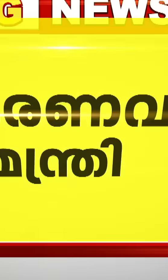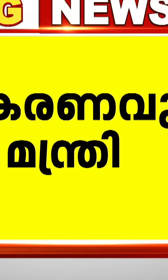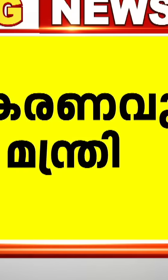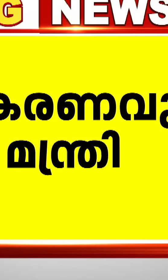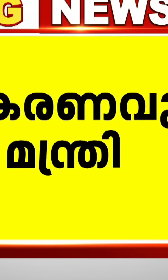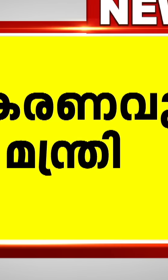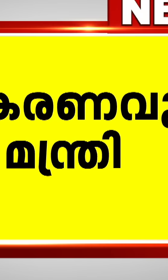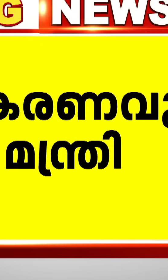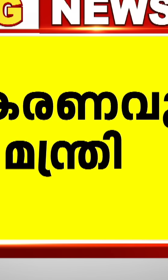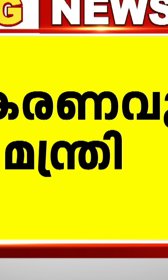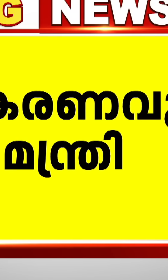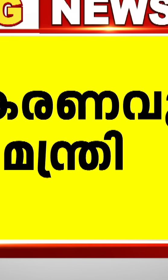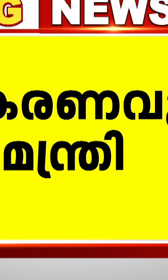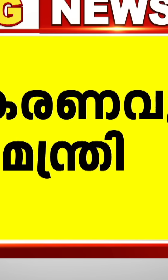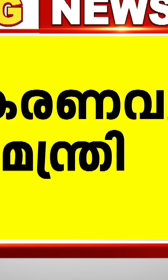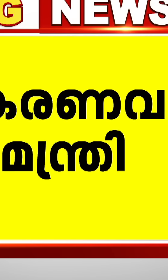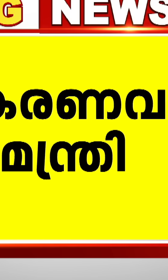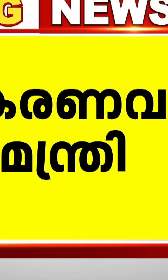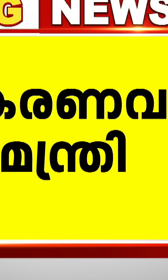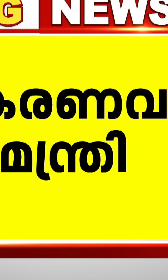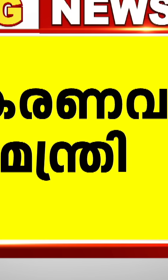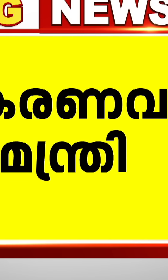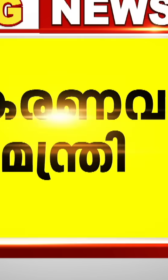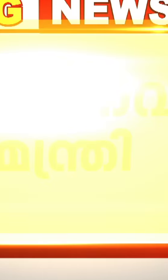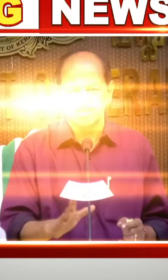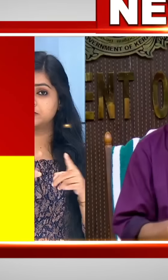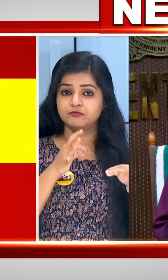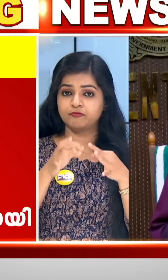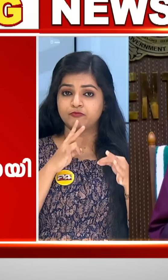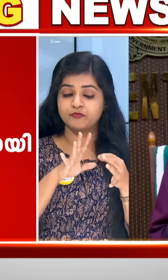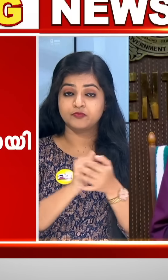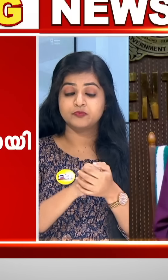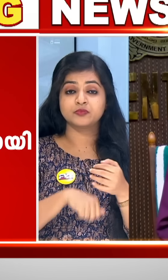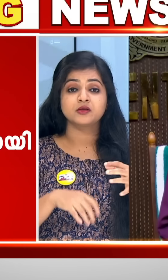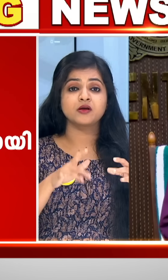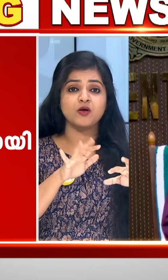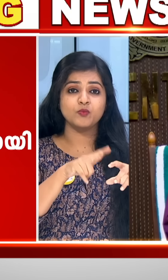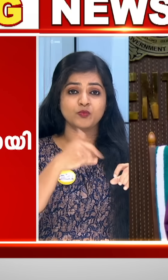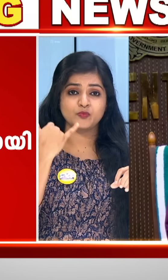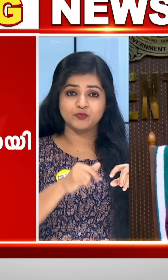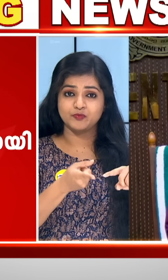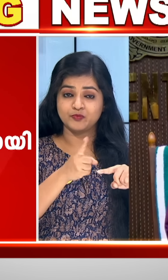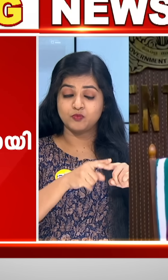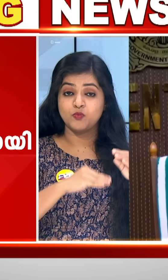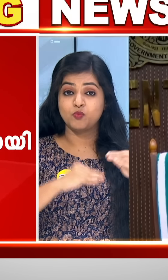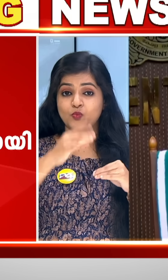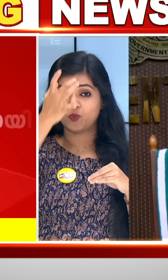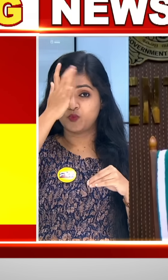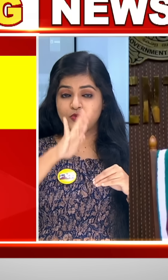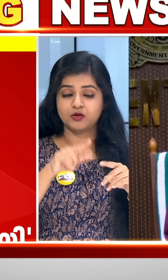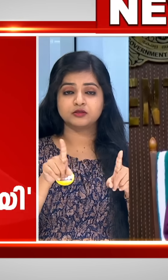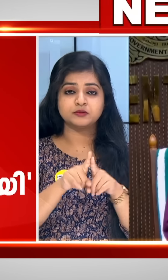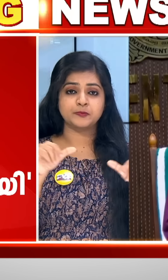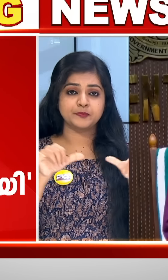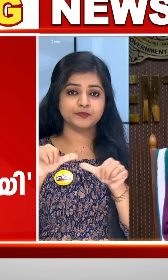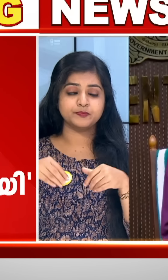മറ്റന്നാളും ഈ അരിവിതരണം നടത്തുകയില്ല എന്നുള്ള കാര്യം വ്യക്തമാക്കുന്നുണ്ട് ഇത്തരത്തിൽ സെർവർ തകരാറുകൾ കൂടുതൽ ഉണ്ടാകാതിരിക്കാൻ വേണ്ടിയാണ് ഇത്തരത്തിൽ ഒരു നീക്കത്തിലേക്ക് സർക്കാർ